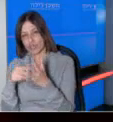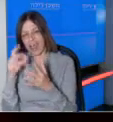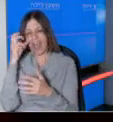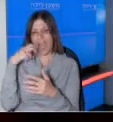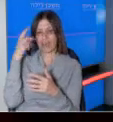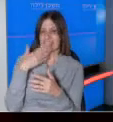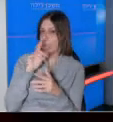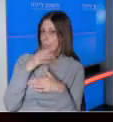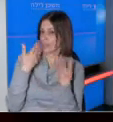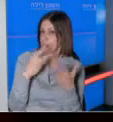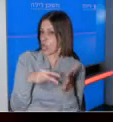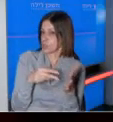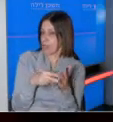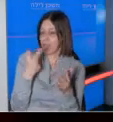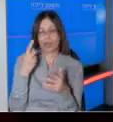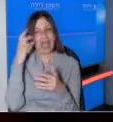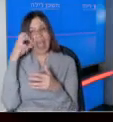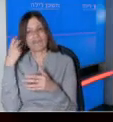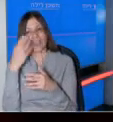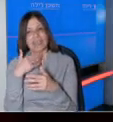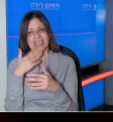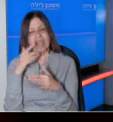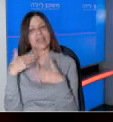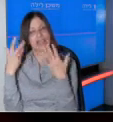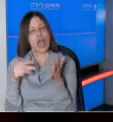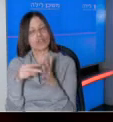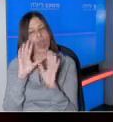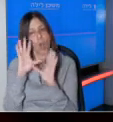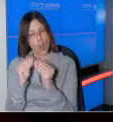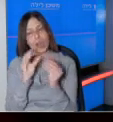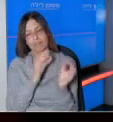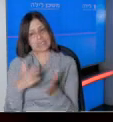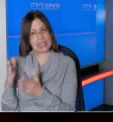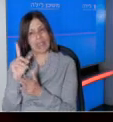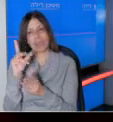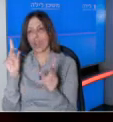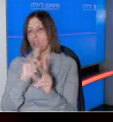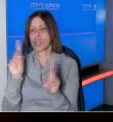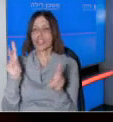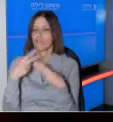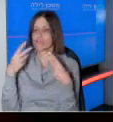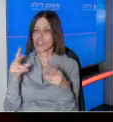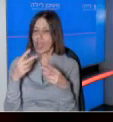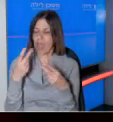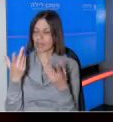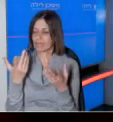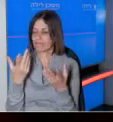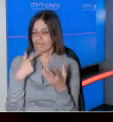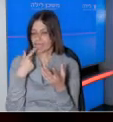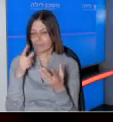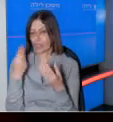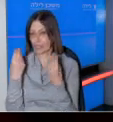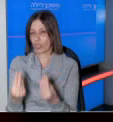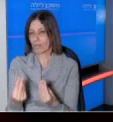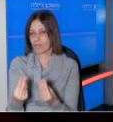תיתן חשמל. שנייה, לערבי ישראל, אתה תיתן להם חשמל והכל בסדר, אבל אתה לא יכול לתאר את השרץ. מה שקרה כאן